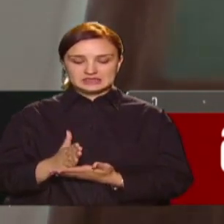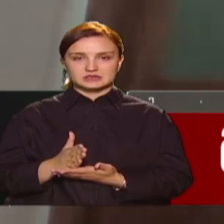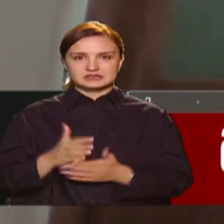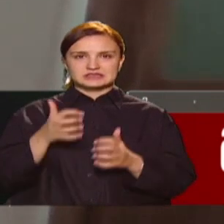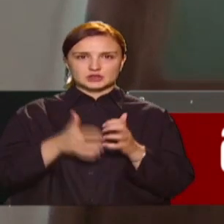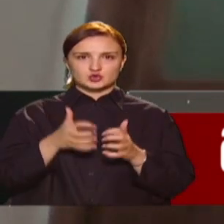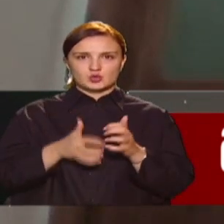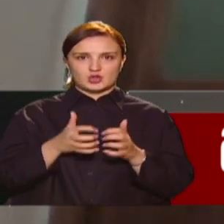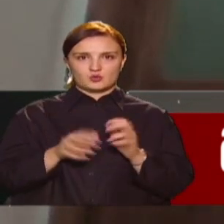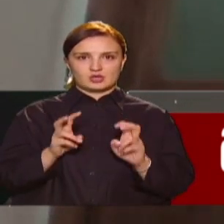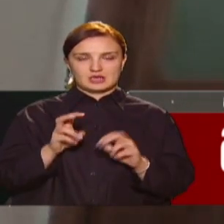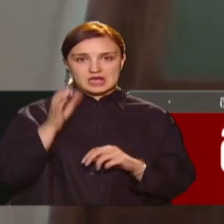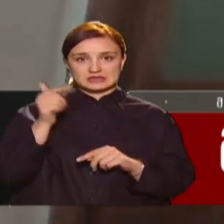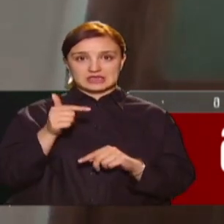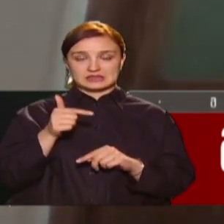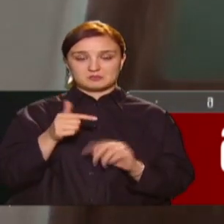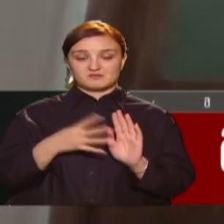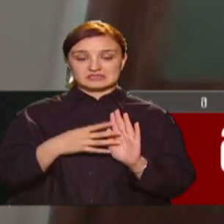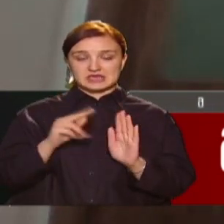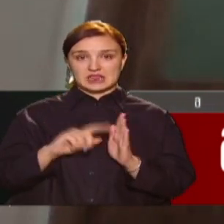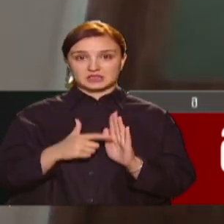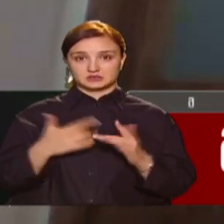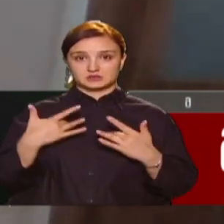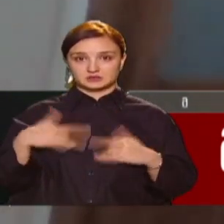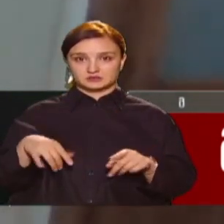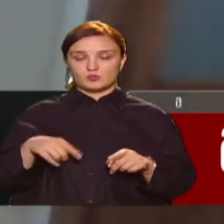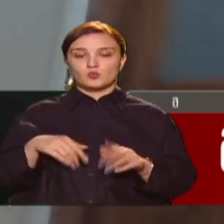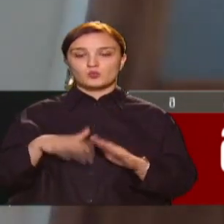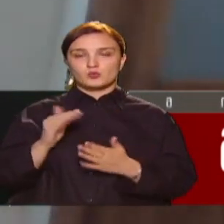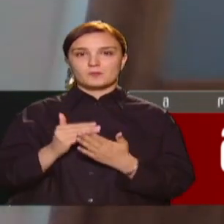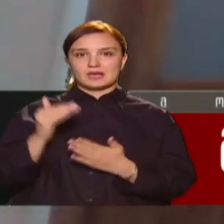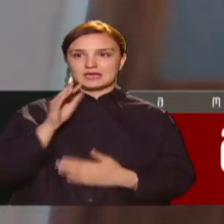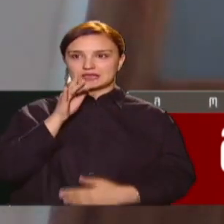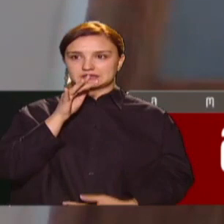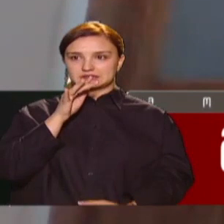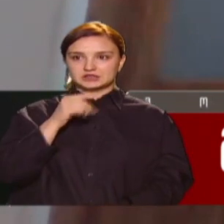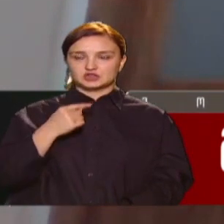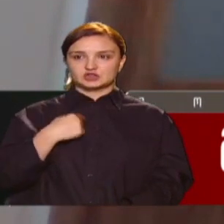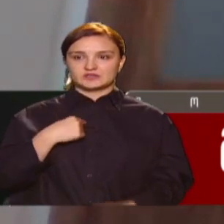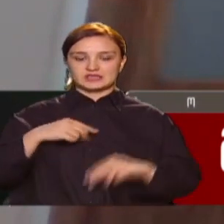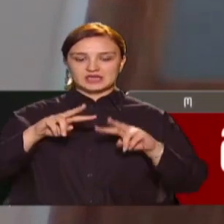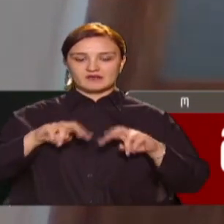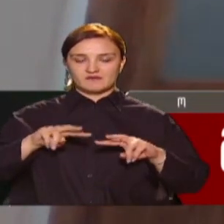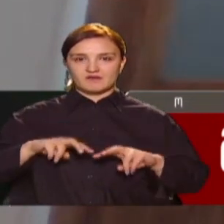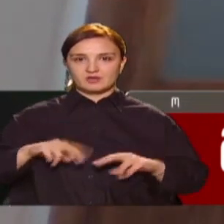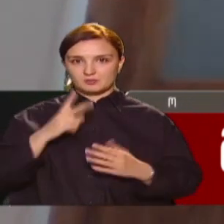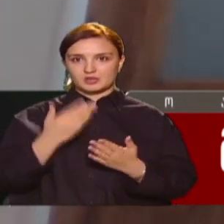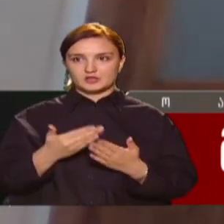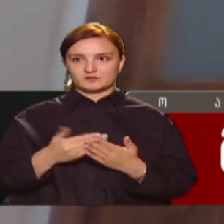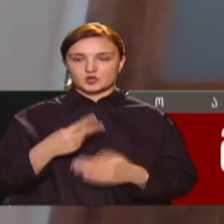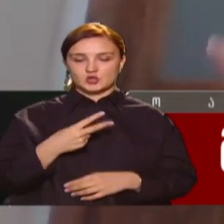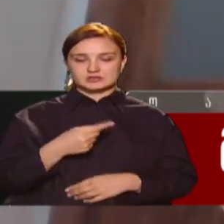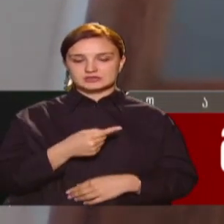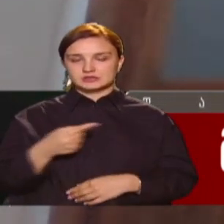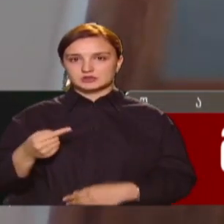bisgahorțele, bisgahorțele, bisgahorțele, bisgahorțele, bisgahorțele, bisgahorțele,